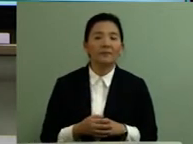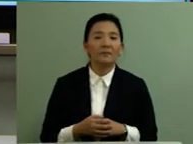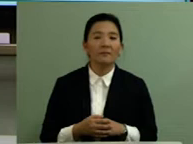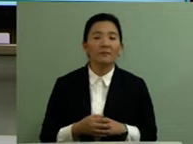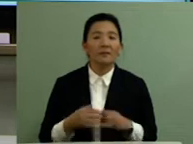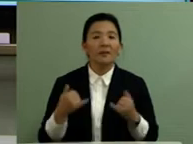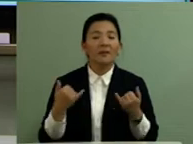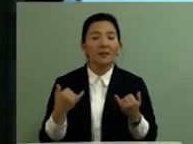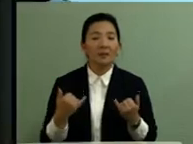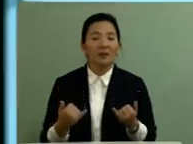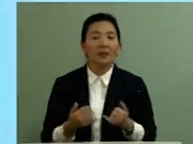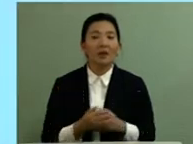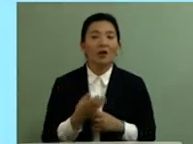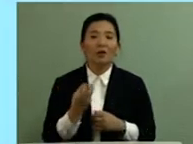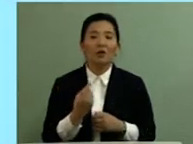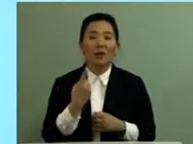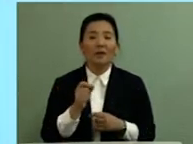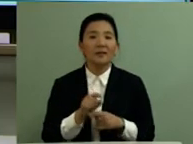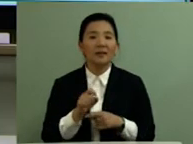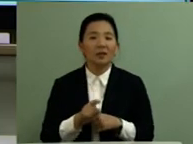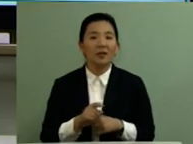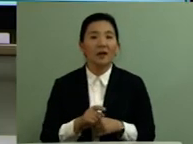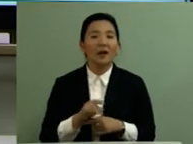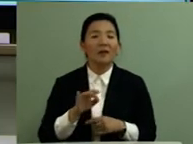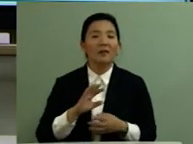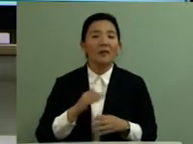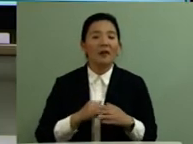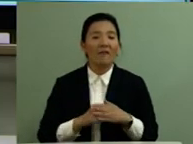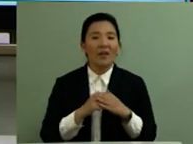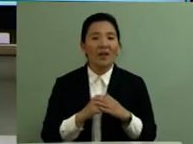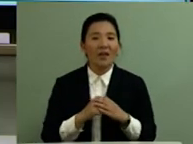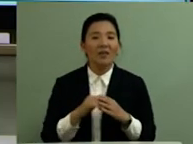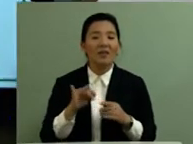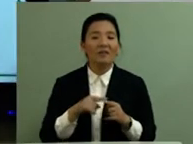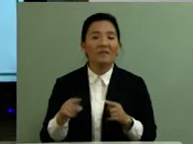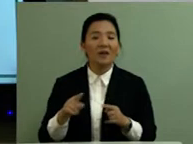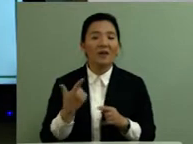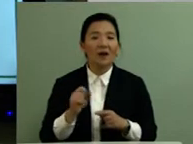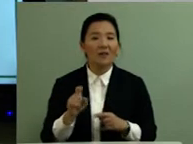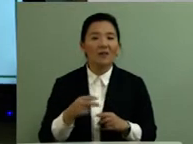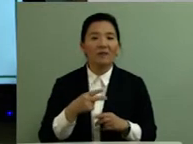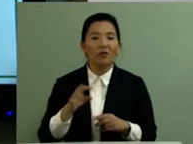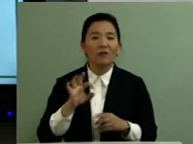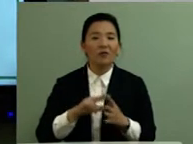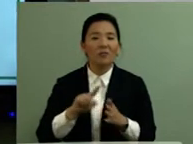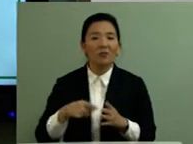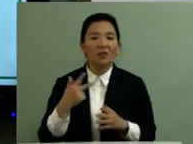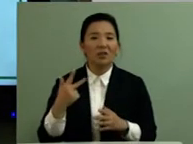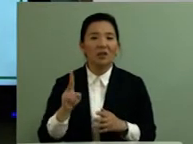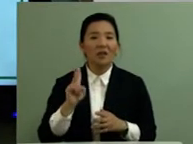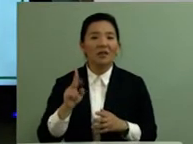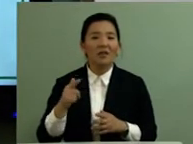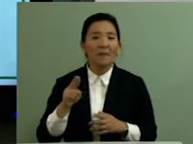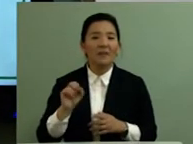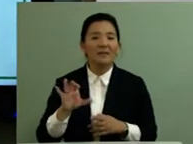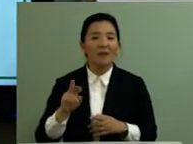Ну а теперь еще одна задача. Итак, давление идеального газа равно 8,3